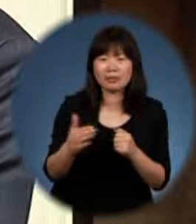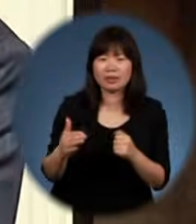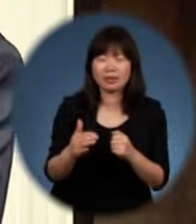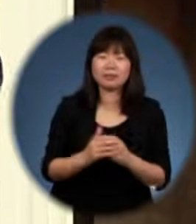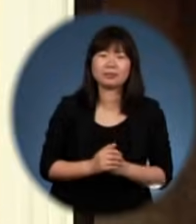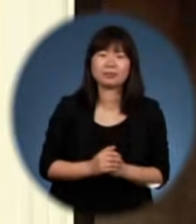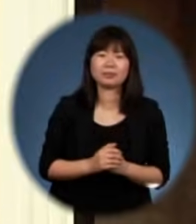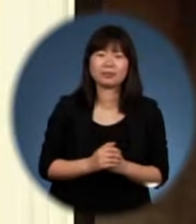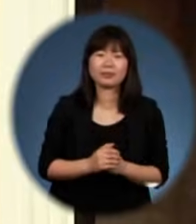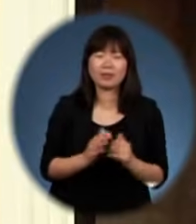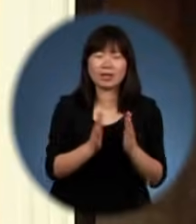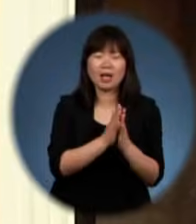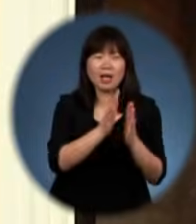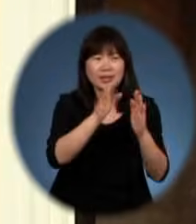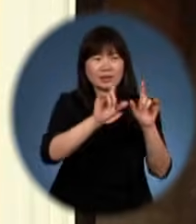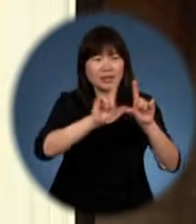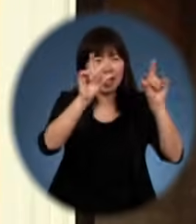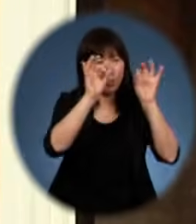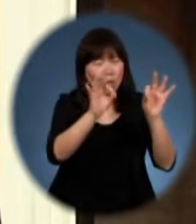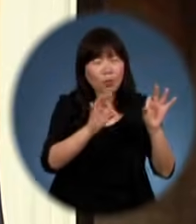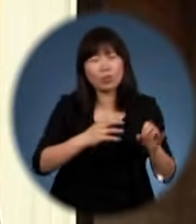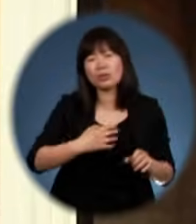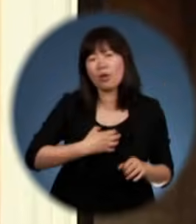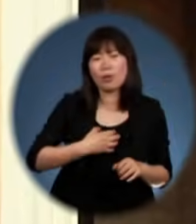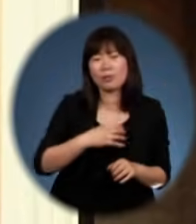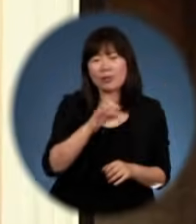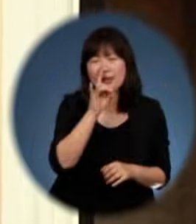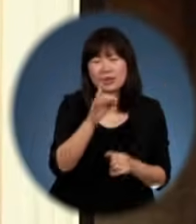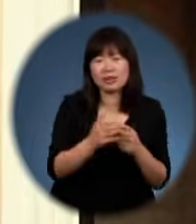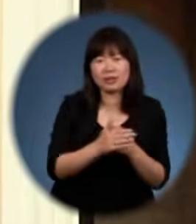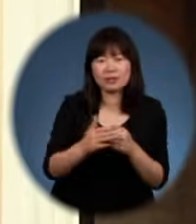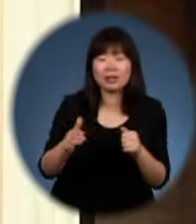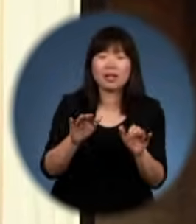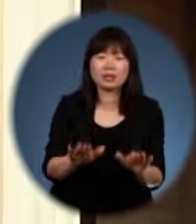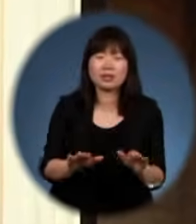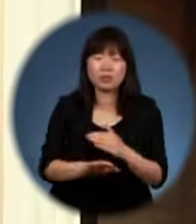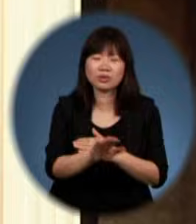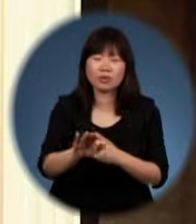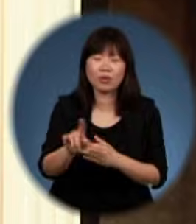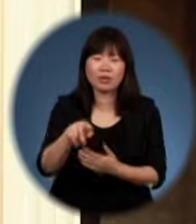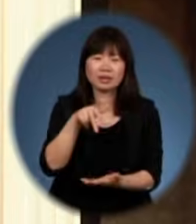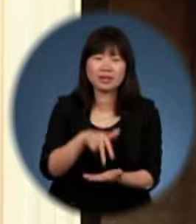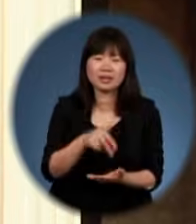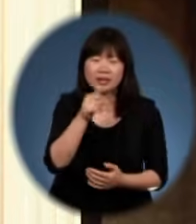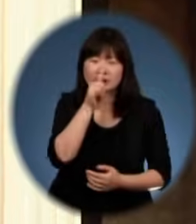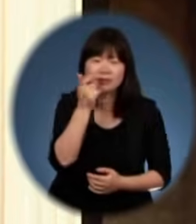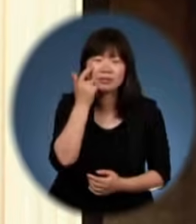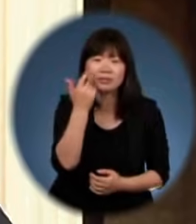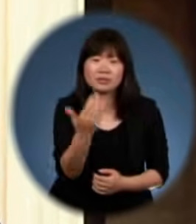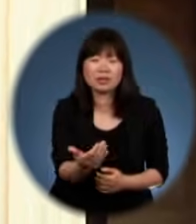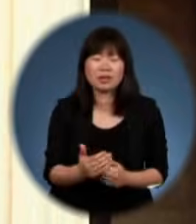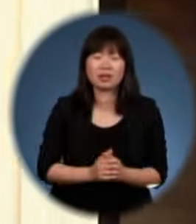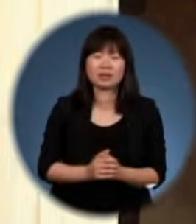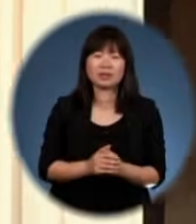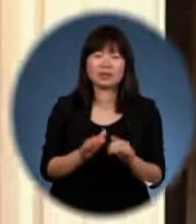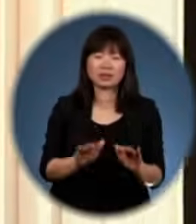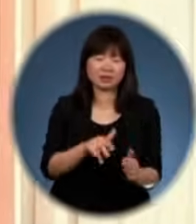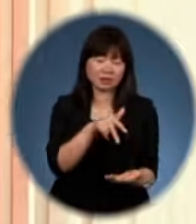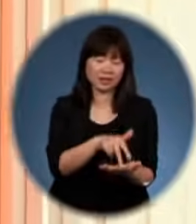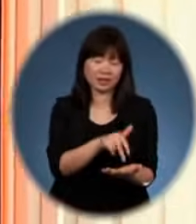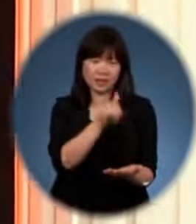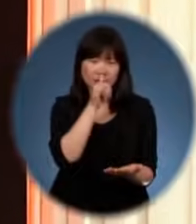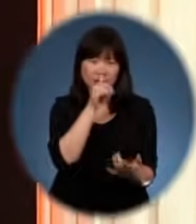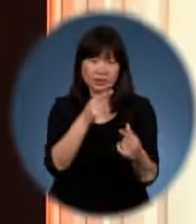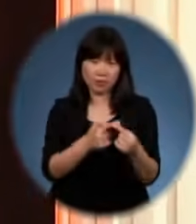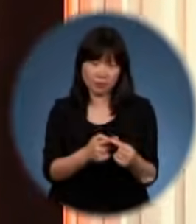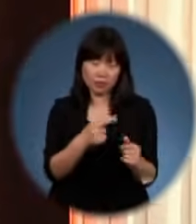눈부신 태양을 볼 엄두가 나지 않는다는 것이 예 자 우리가 어떤 상태 있느냐 바로 이 상태에 있다는